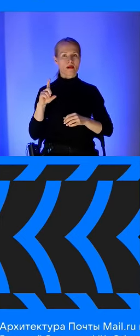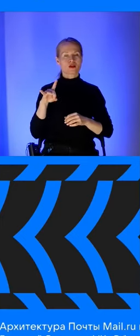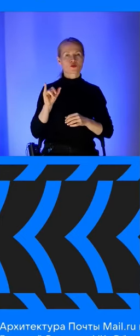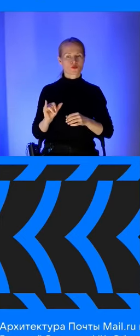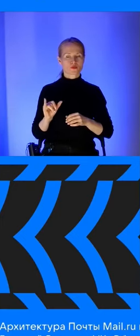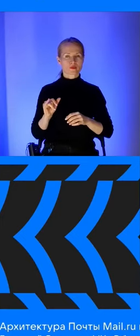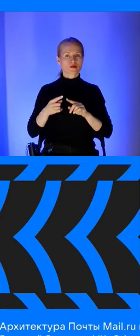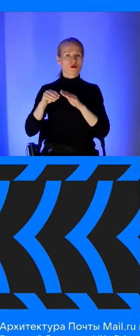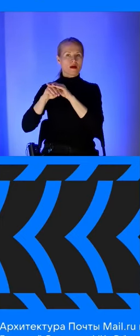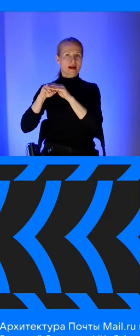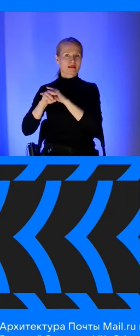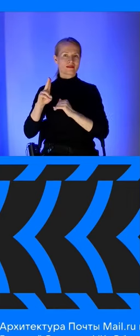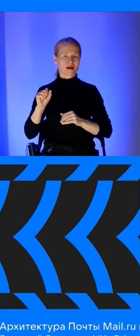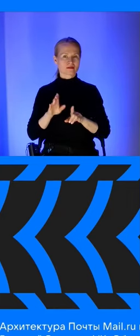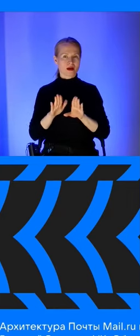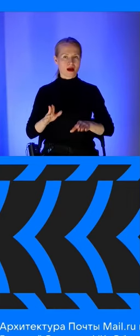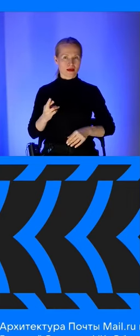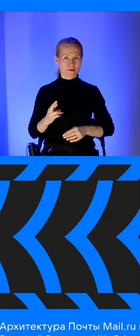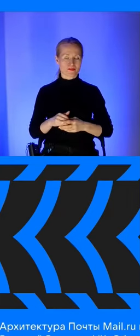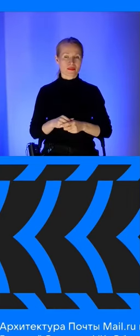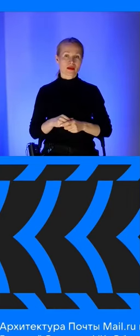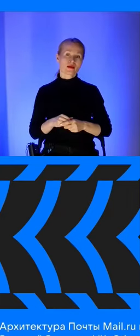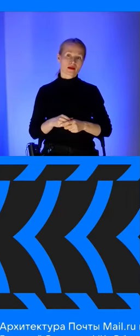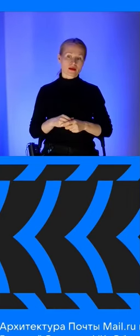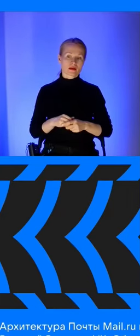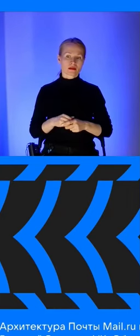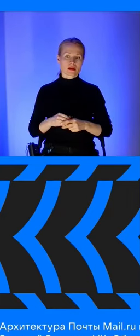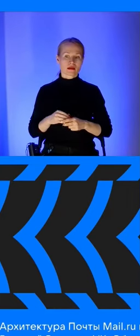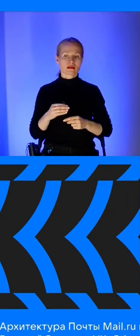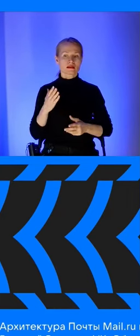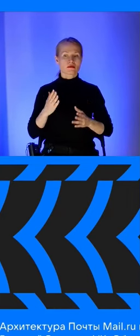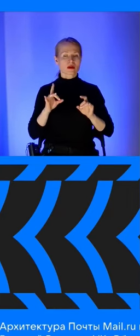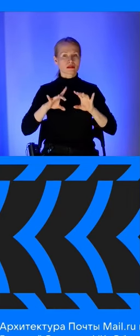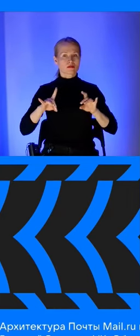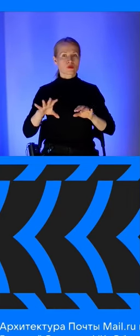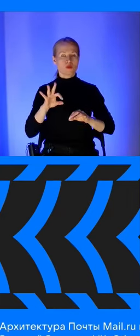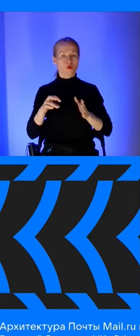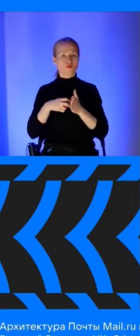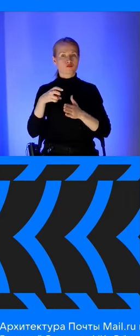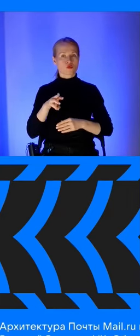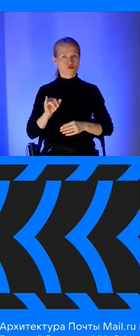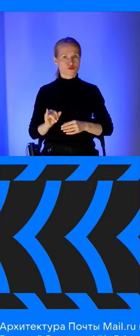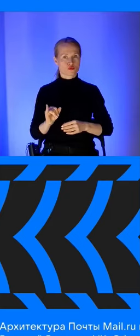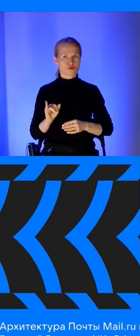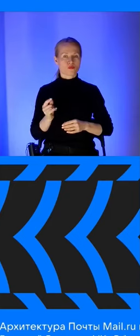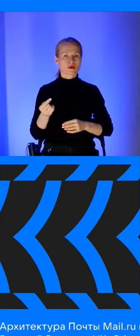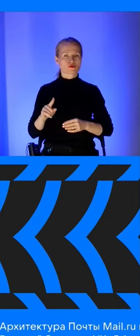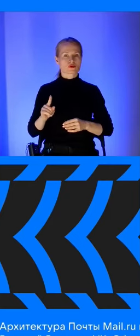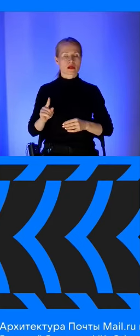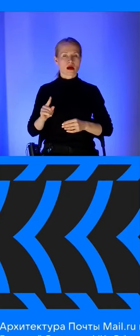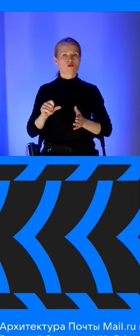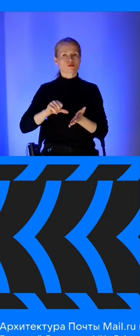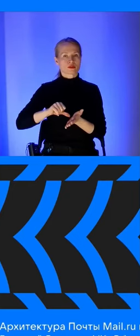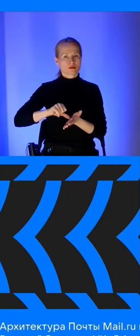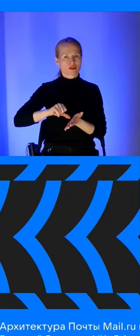B2C файлохранилка. Но так получилось, я сегодня рассказываю вам доклад про почту, потому что я принимал